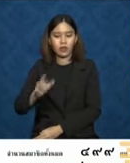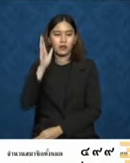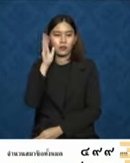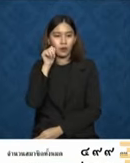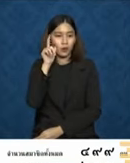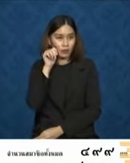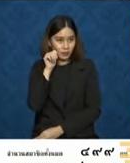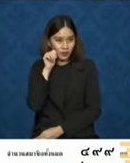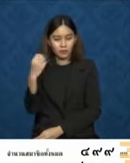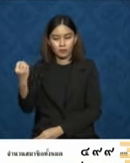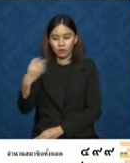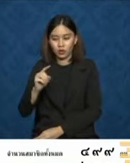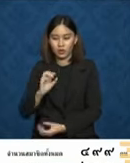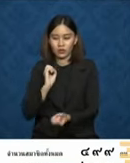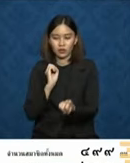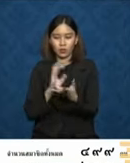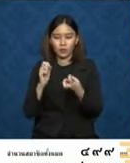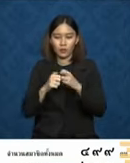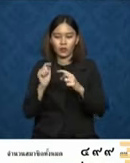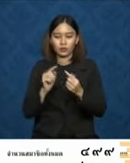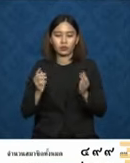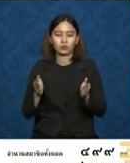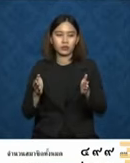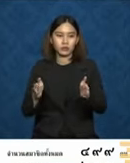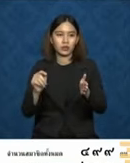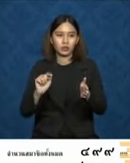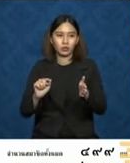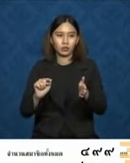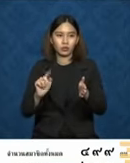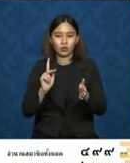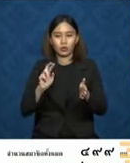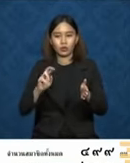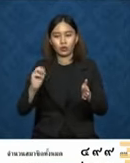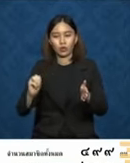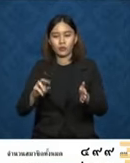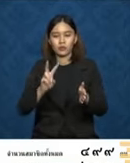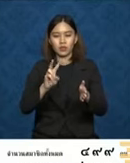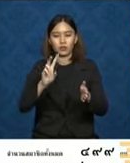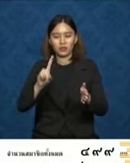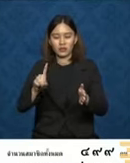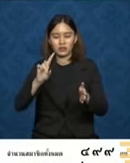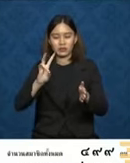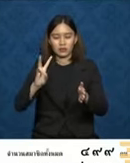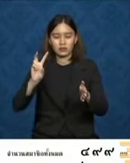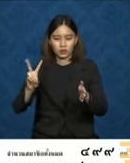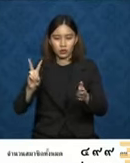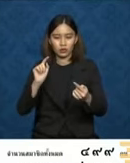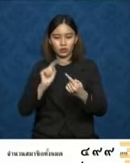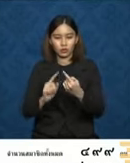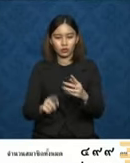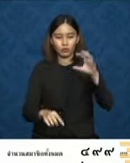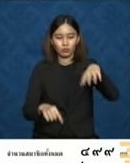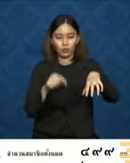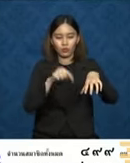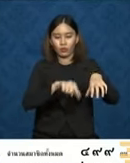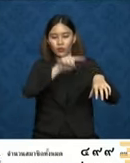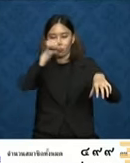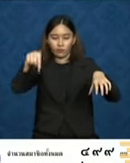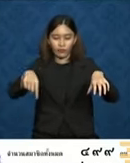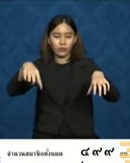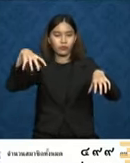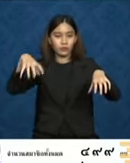ครองนะคะว่าได้รับความเดือดร้อนจากการใช้ถนนของกรมทางหลวงหมายเลข 2172ซึ่งจากบ้านดอนจิกมานนเรียง